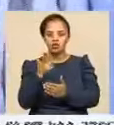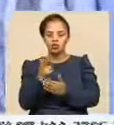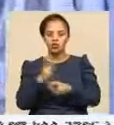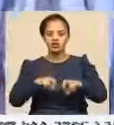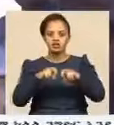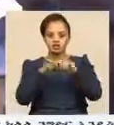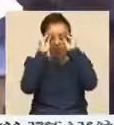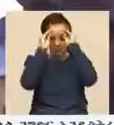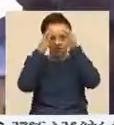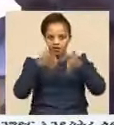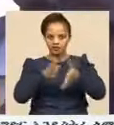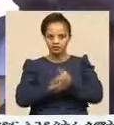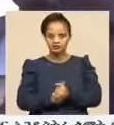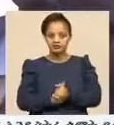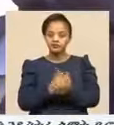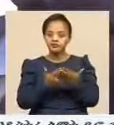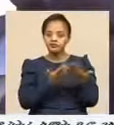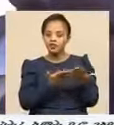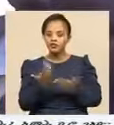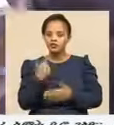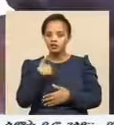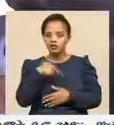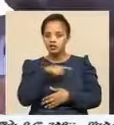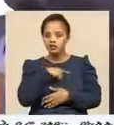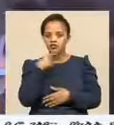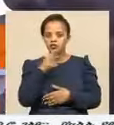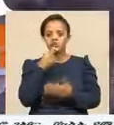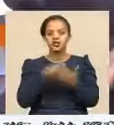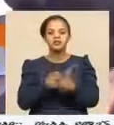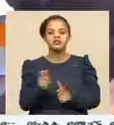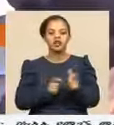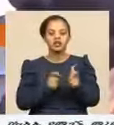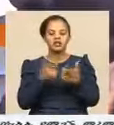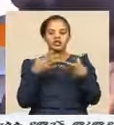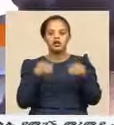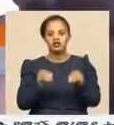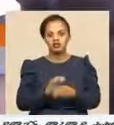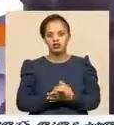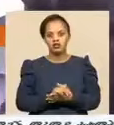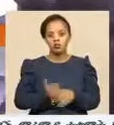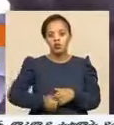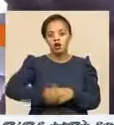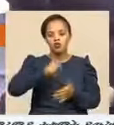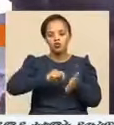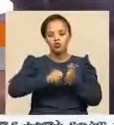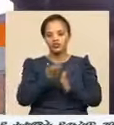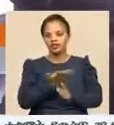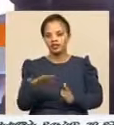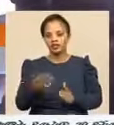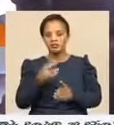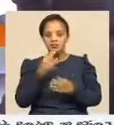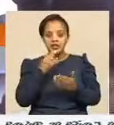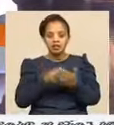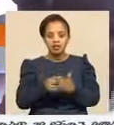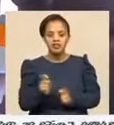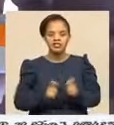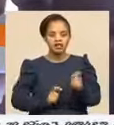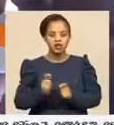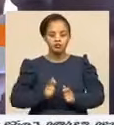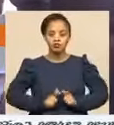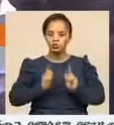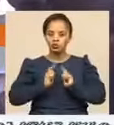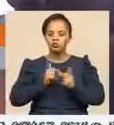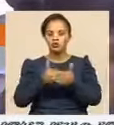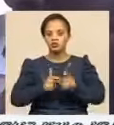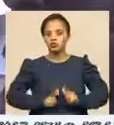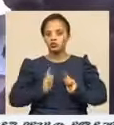ወረዳ መምህራን። እዚህ ጋር አሁን አቤት የምንለው እኛ የመልካም አስተዳደር እጦት ነው ዋነኛው ቁልፍ ነገር ማለት ነው። መልካም አስተዳደር ብኖር